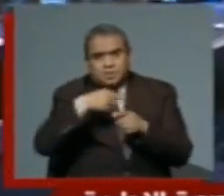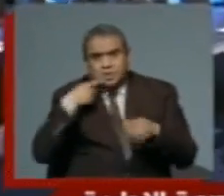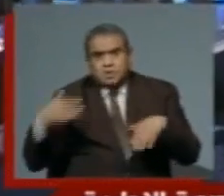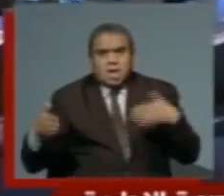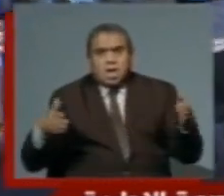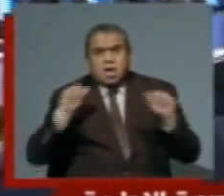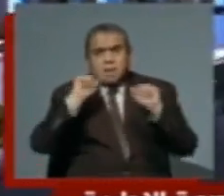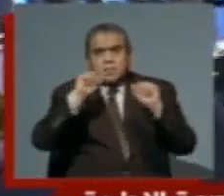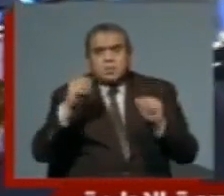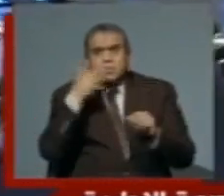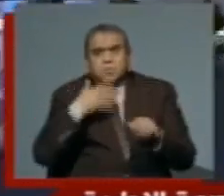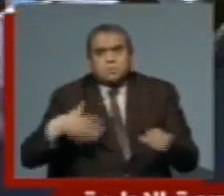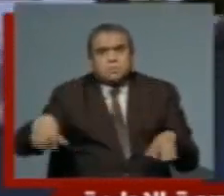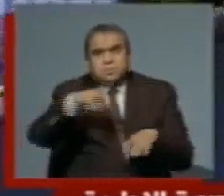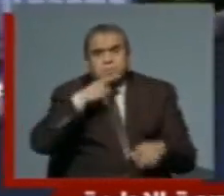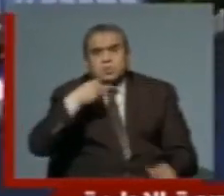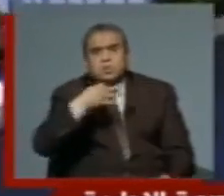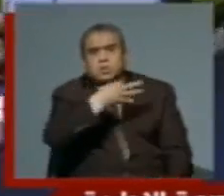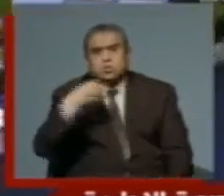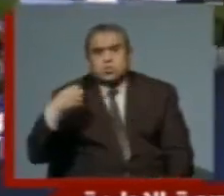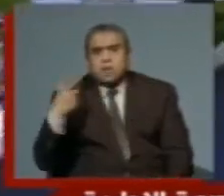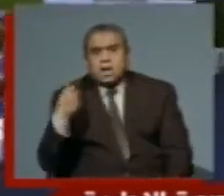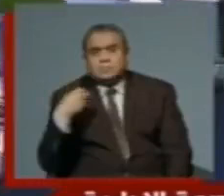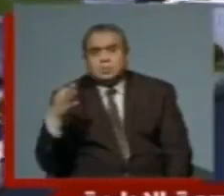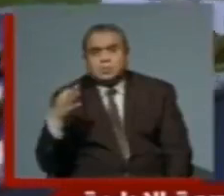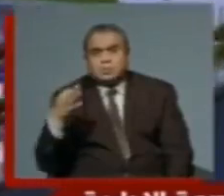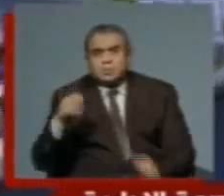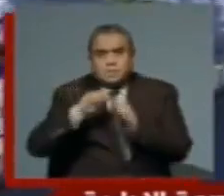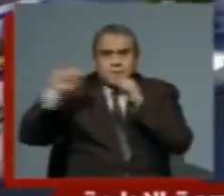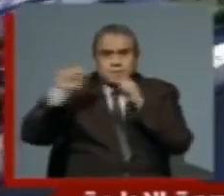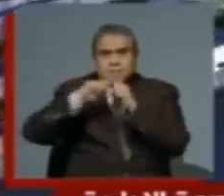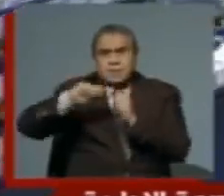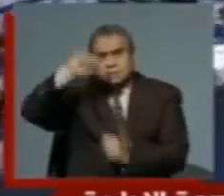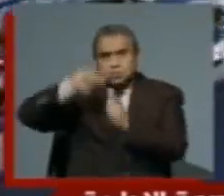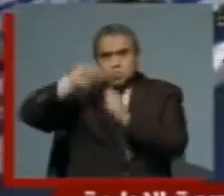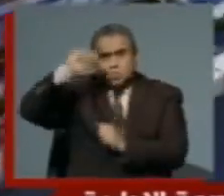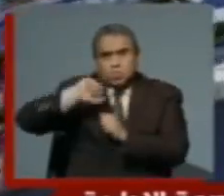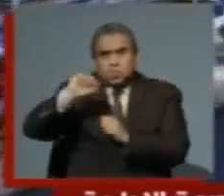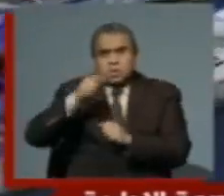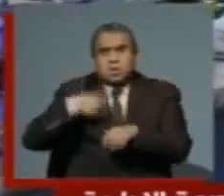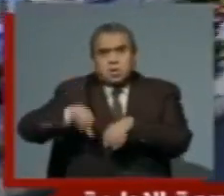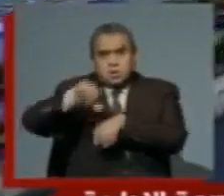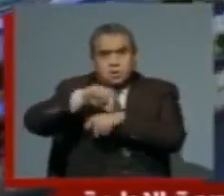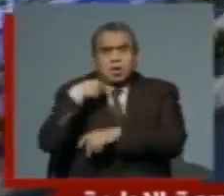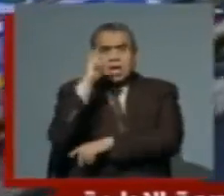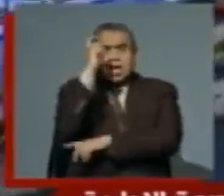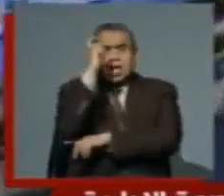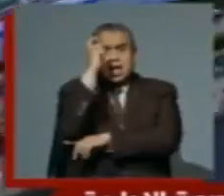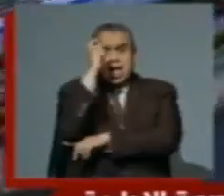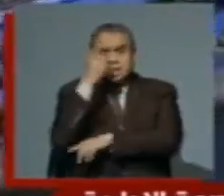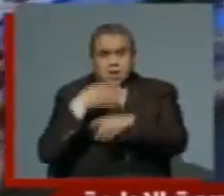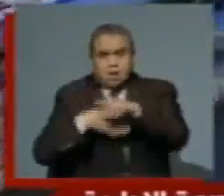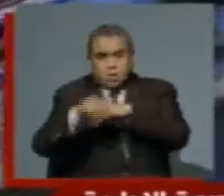كل واحد فيهم 335 متر طولي عندنا يا فندم المسجد المسجد عباره